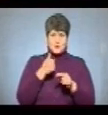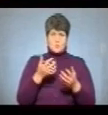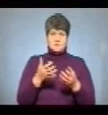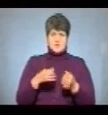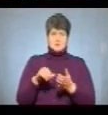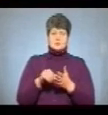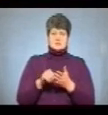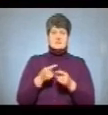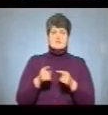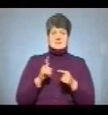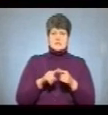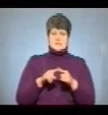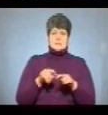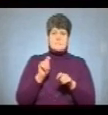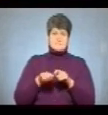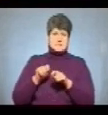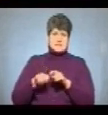участь в такій сертифікації.